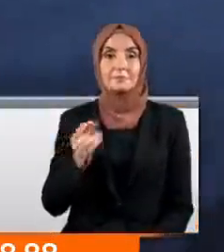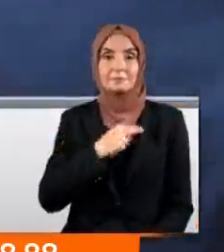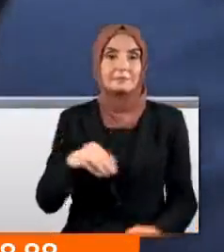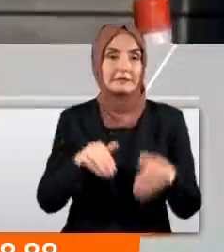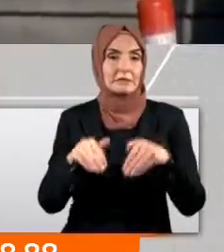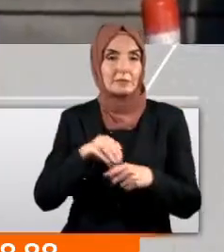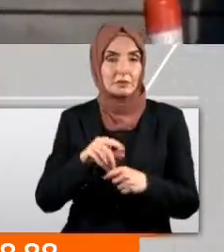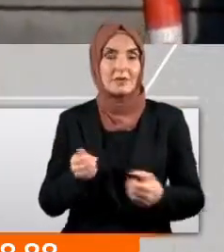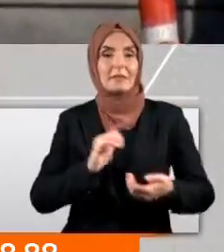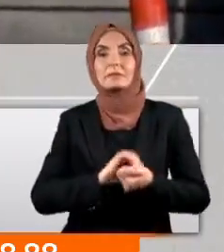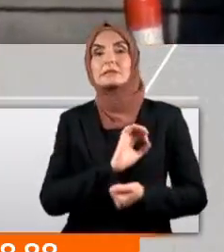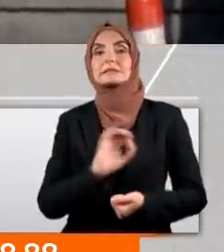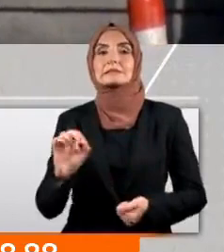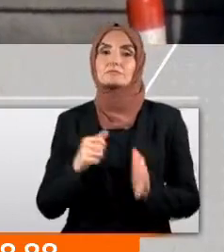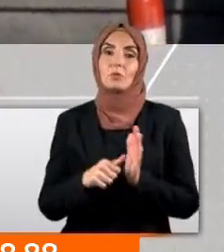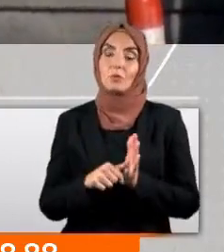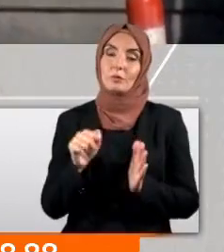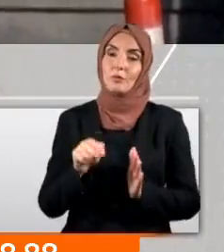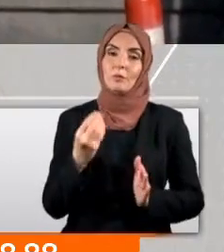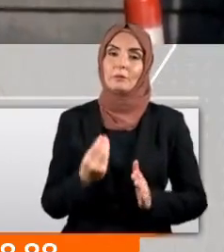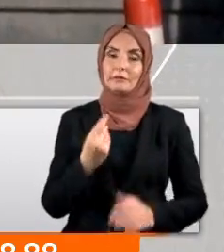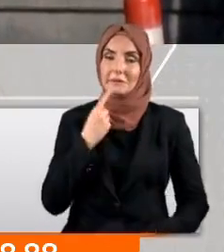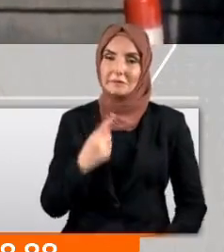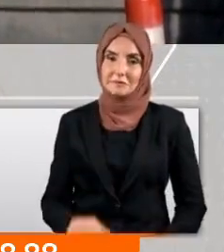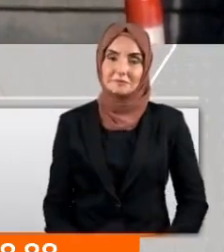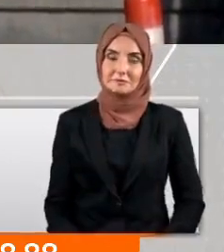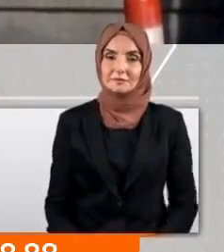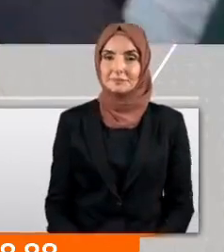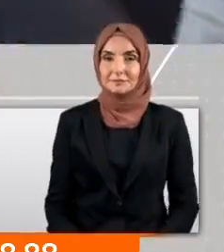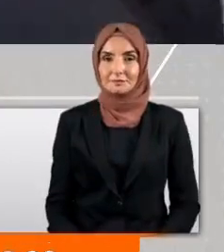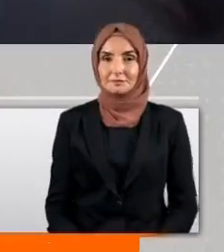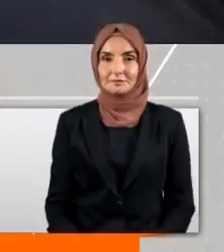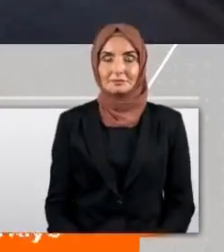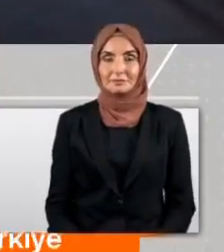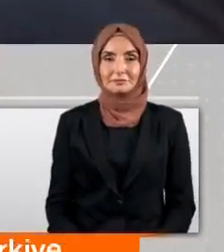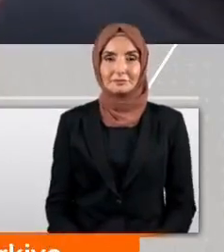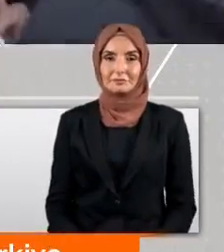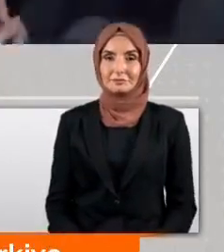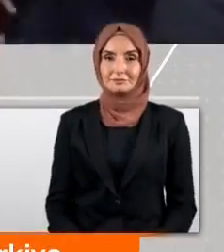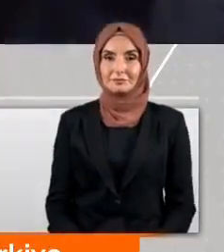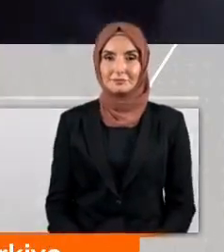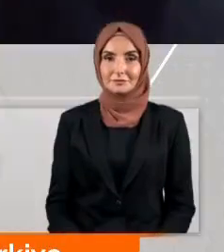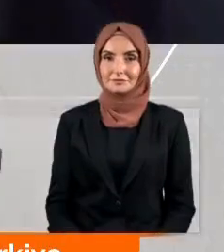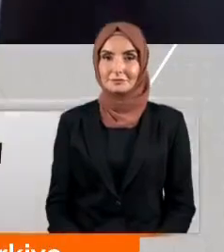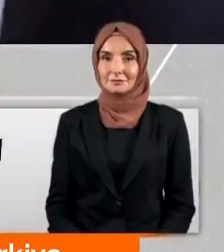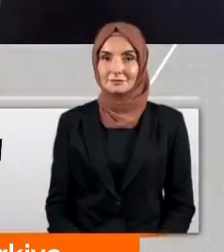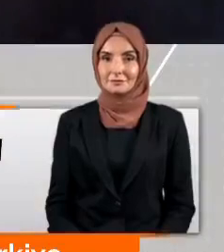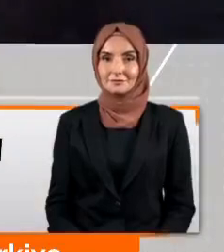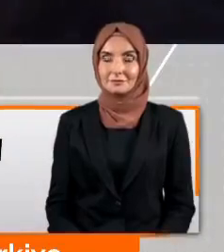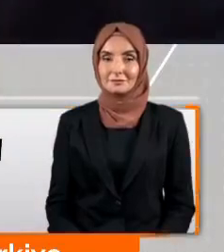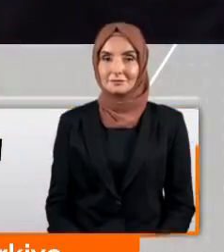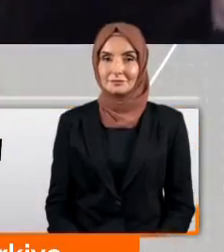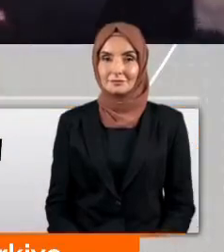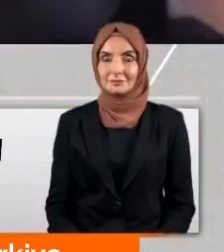vurgu yaptı. Ben İyi Parti'nin bundan sonra herhangi bir ittifaka gerek kalmaksızın tek başına 81 ilde